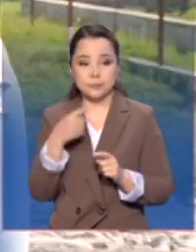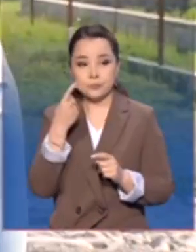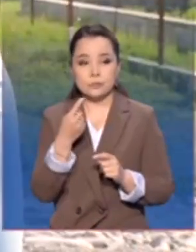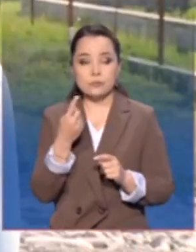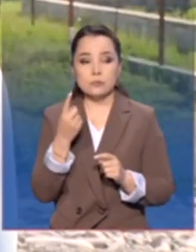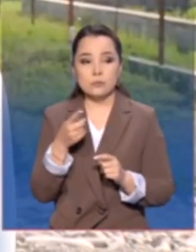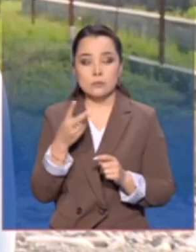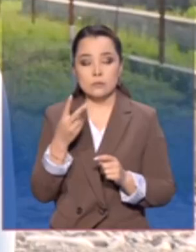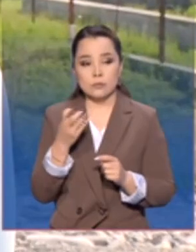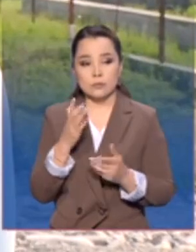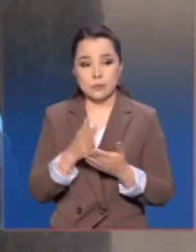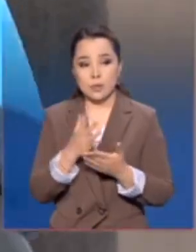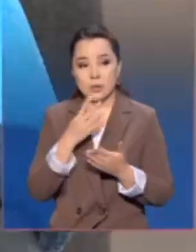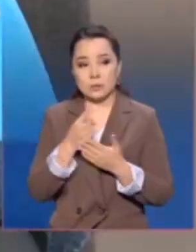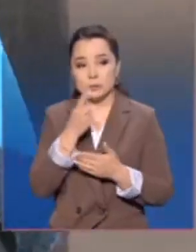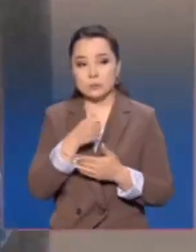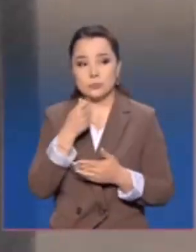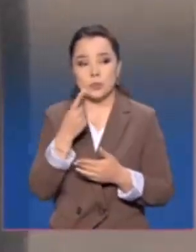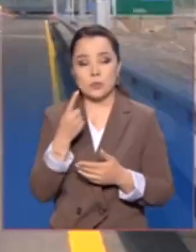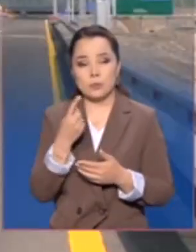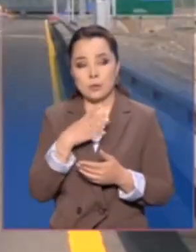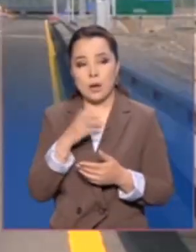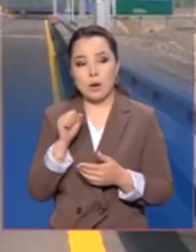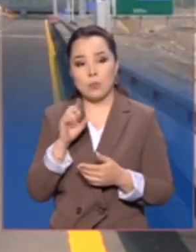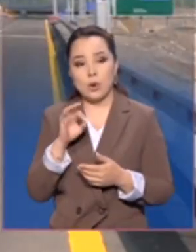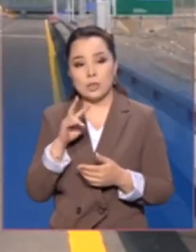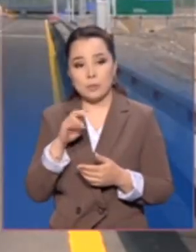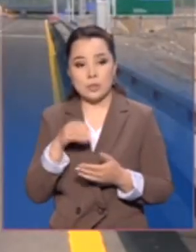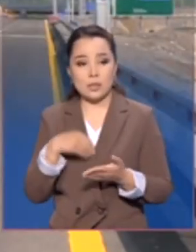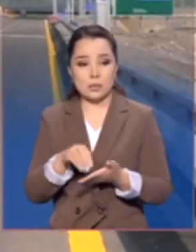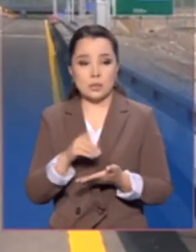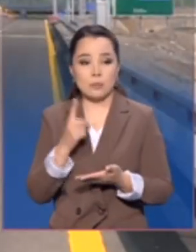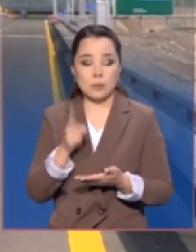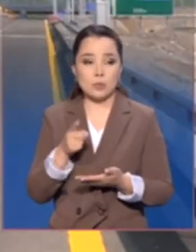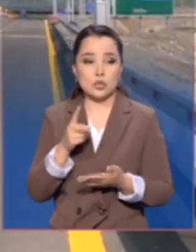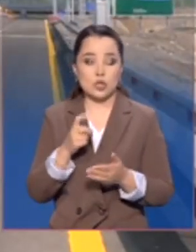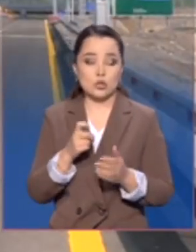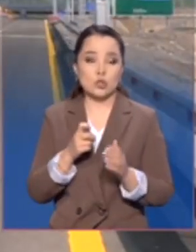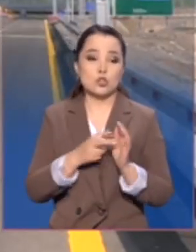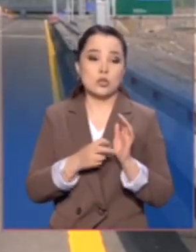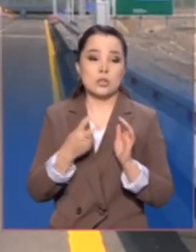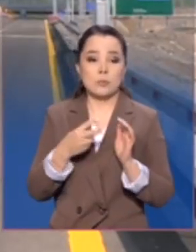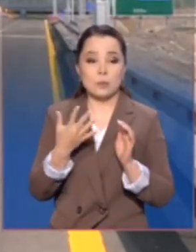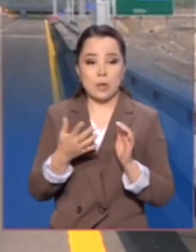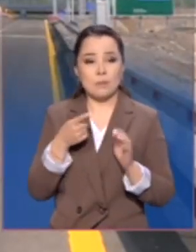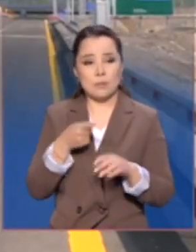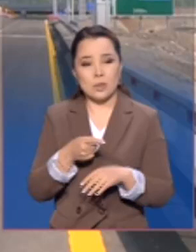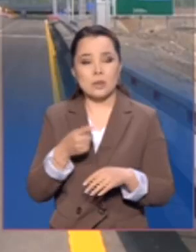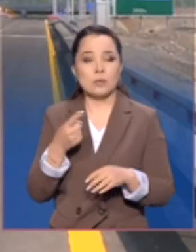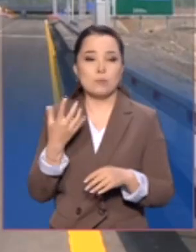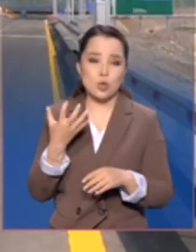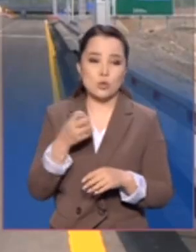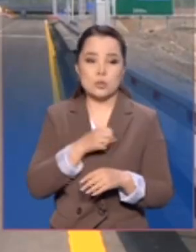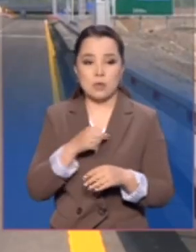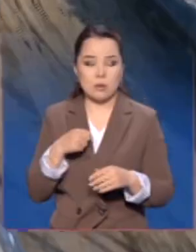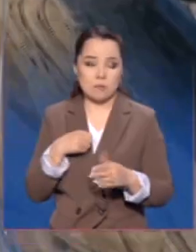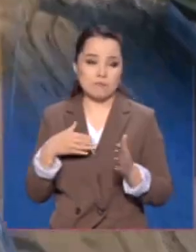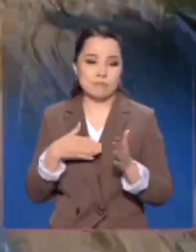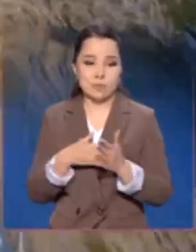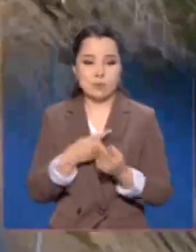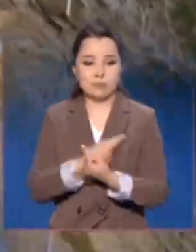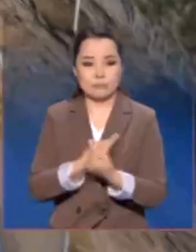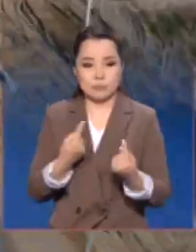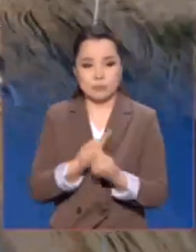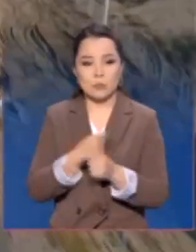1725 теңге, бір жылдықта 20 мың теңге. Абонементтік төлемді алсаңыз, мысалы 1725, 1000 рет жүресіз ба, 500 рет жүресіз ба, оның шектеуі ешқандай жоқ.